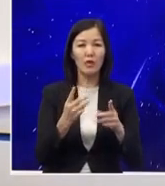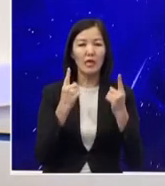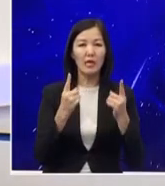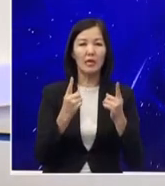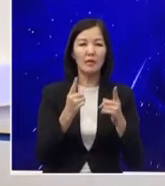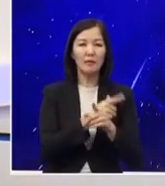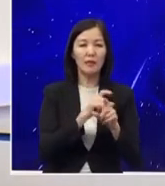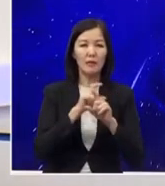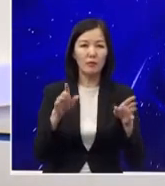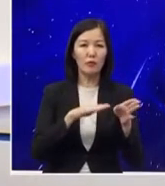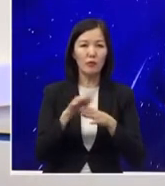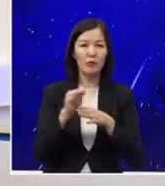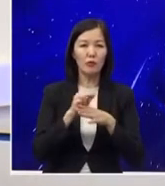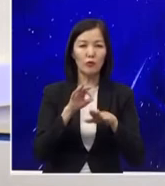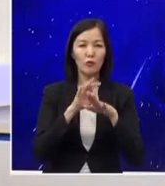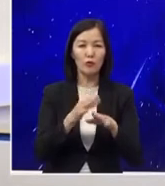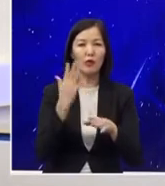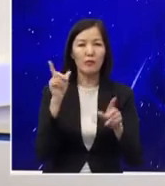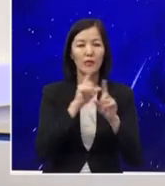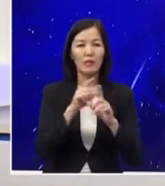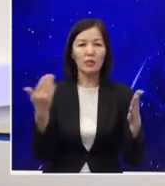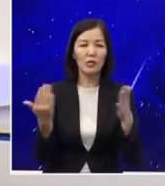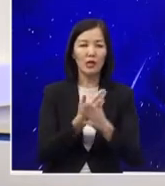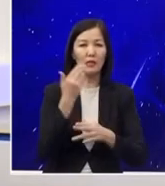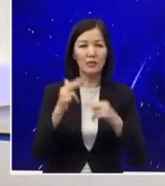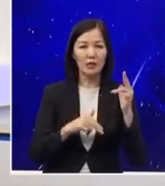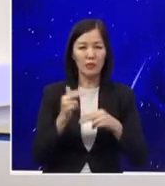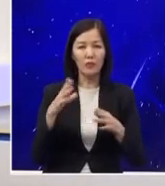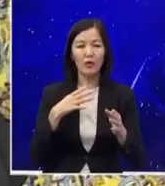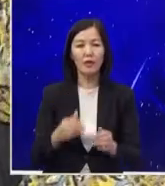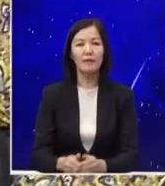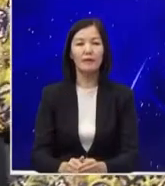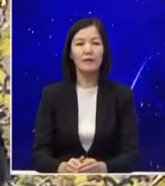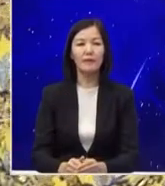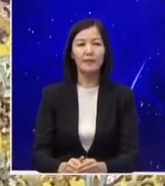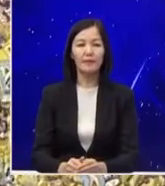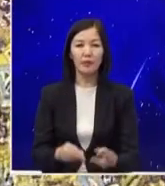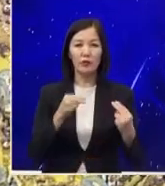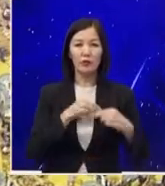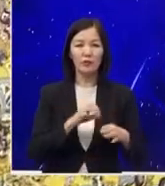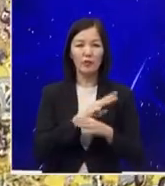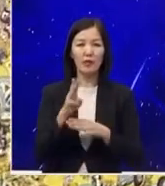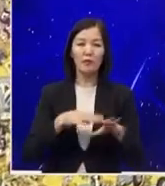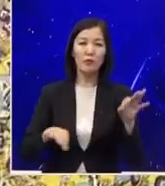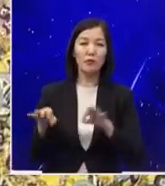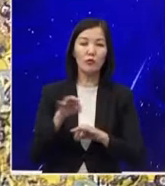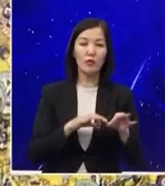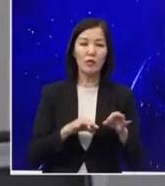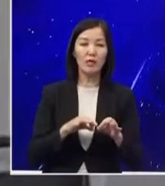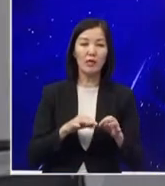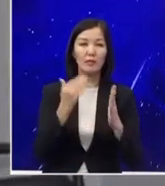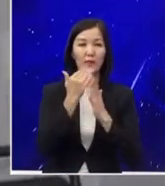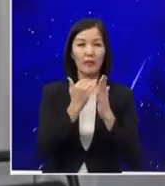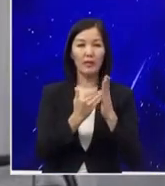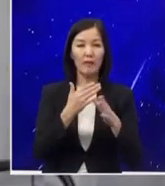күрделі жөндеуден жүргізіліп жатыр. 5 нысан жаңадан салынуда. Жұмыспен қамтудың жол картасы. Атаулы